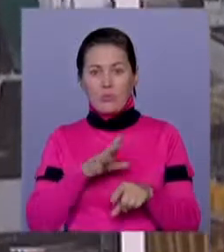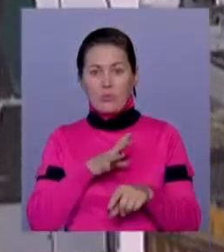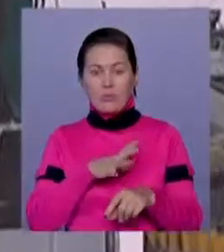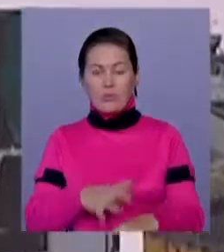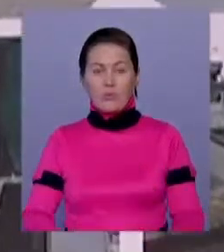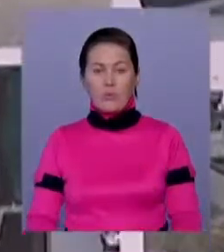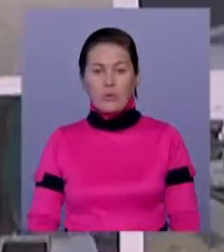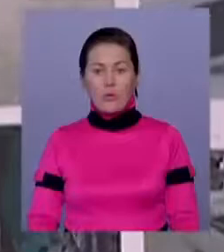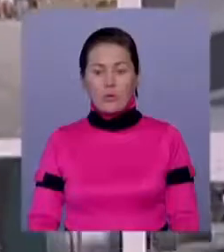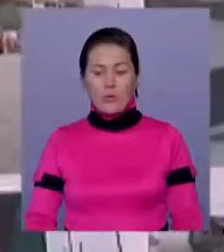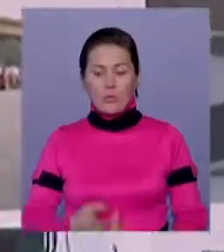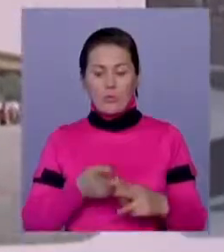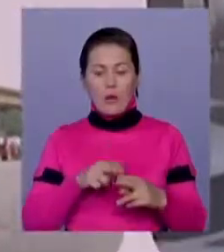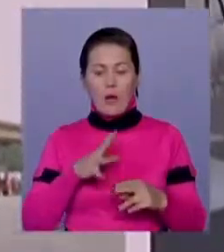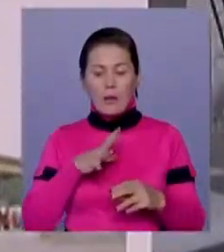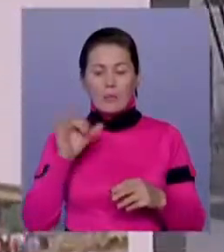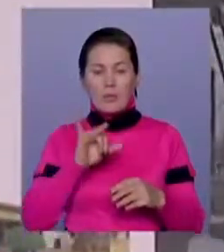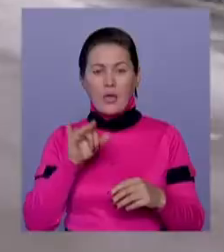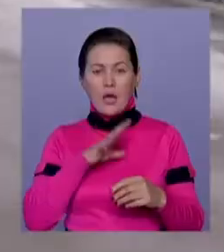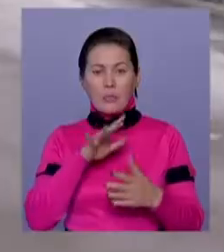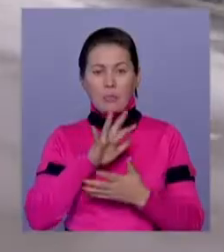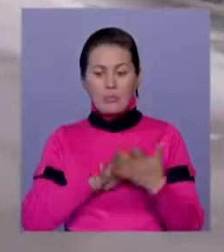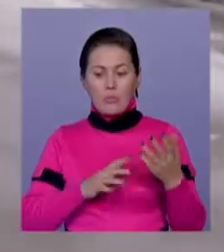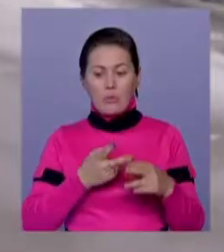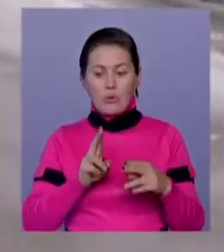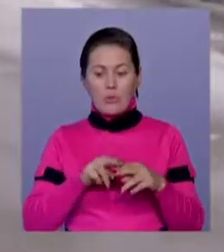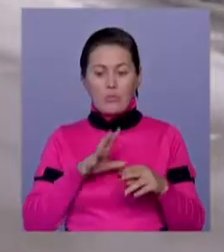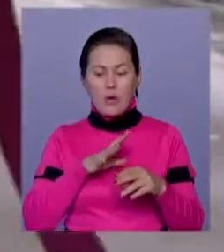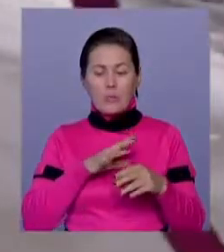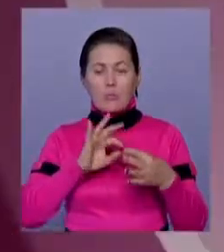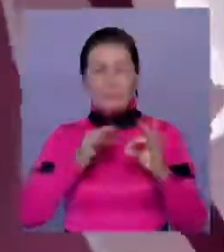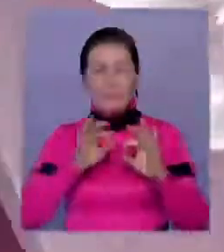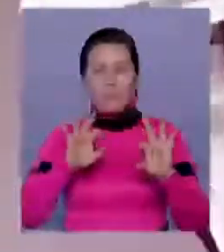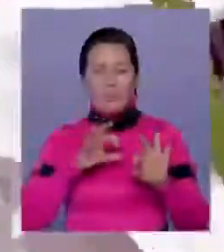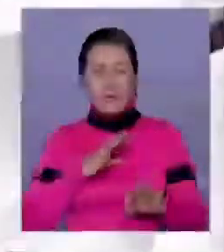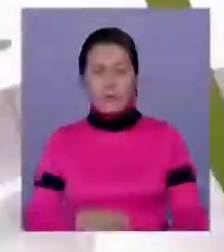бөлігін солтүстік аудандарымен жалғайды. Тоғжан Жалғасбекқызының материалында.